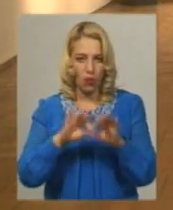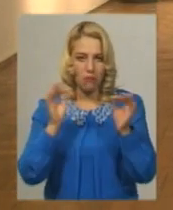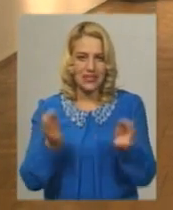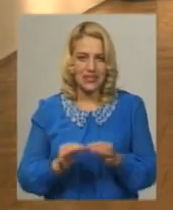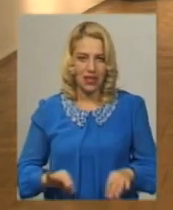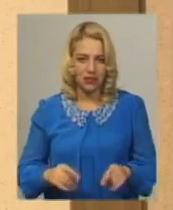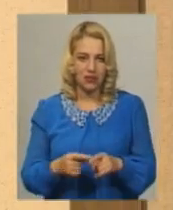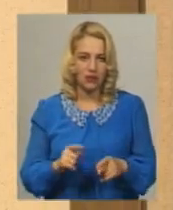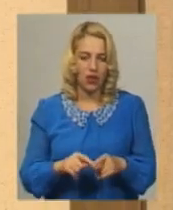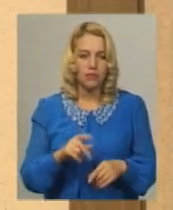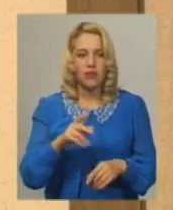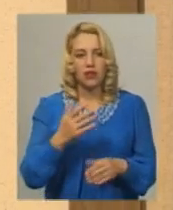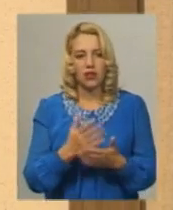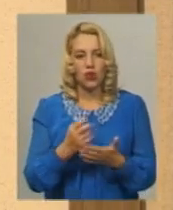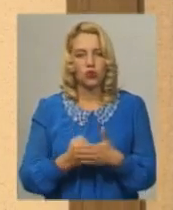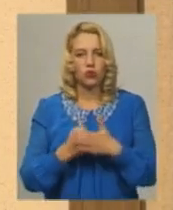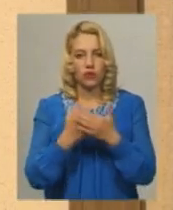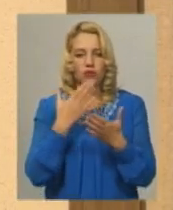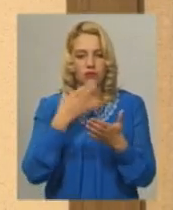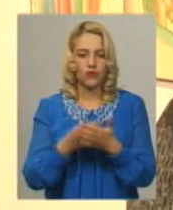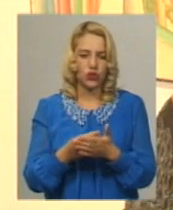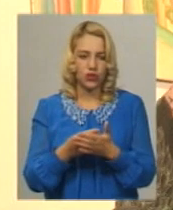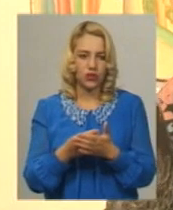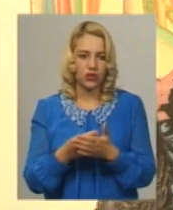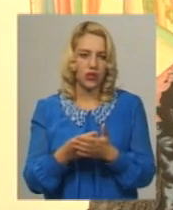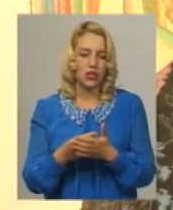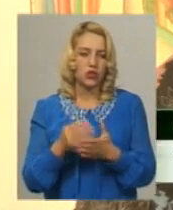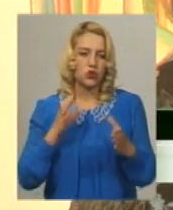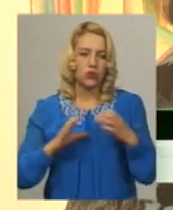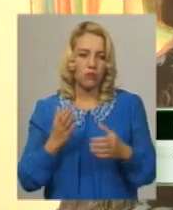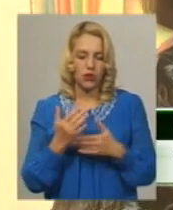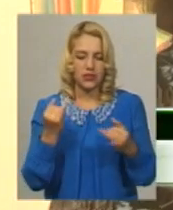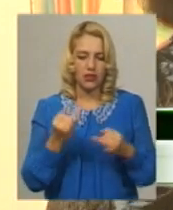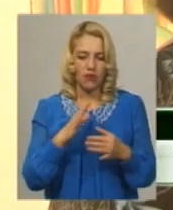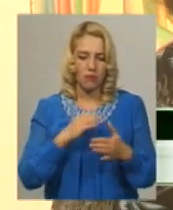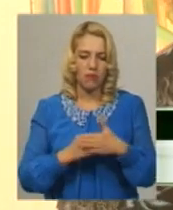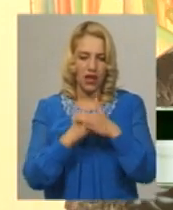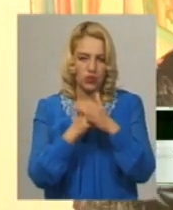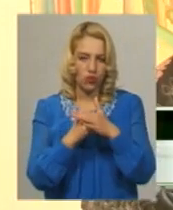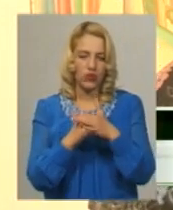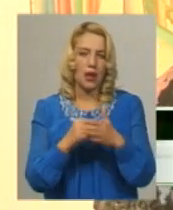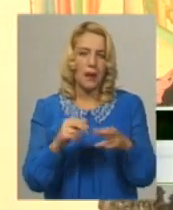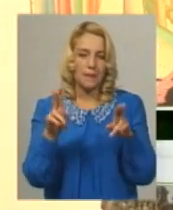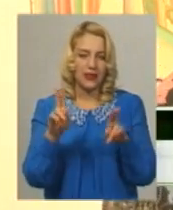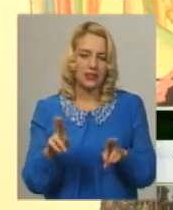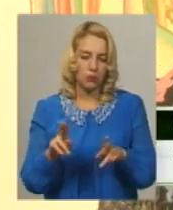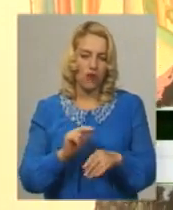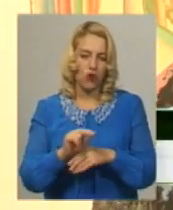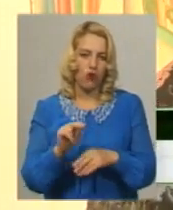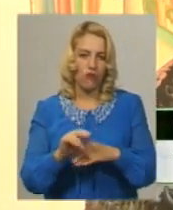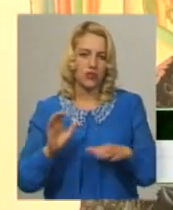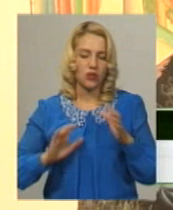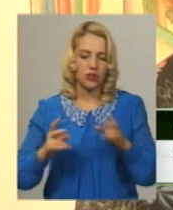своєрідні настанови для своїх студентів, додає Олена Михайловська. Цікаві були базові принципи виховання студентів. Спочатку він говорив, що